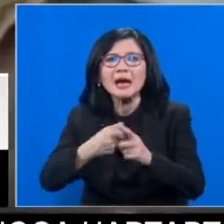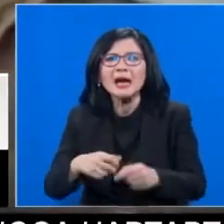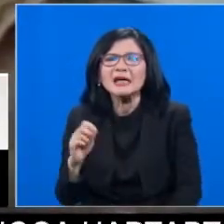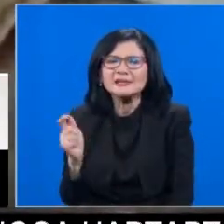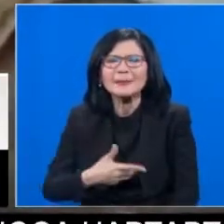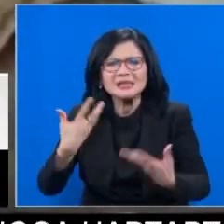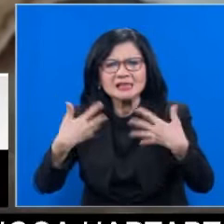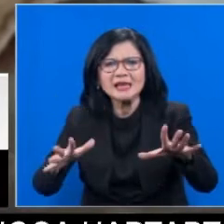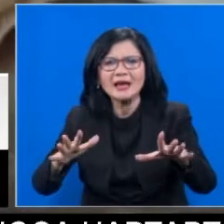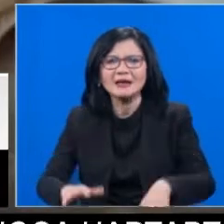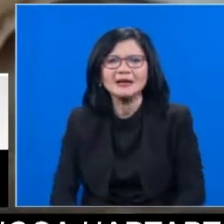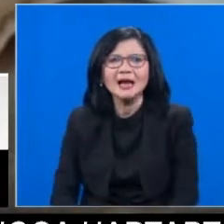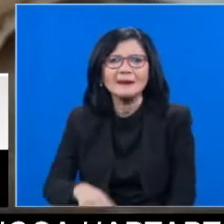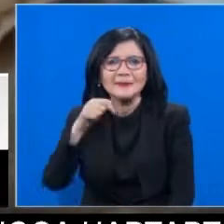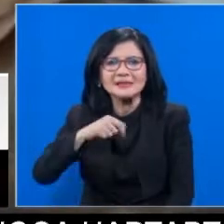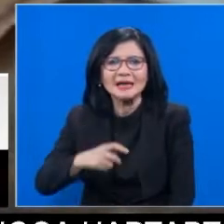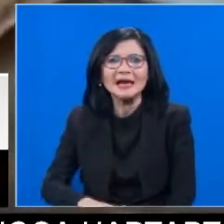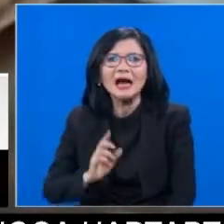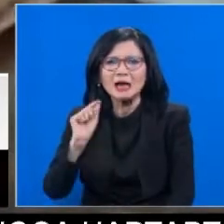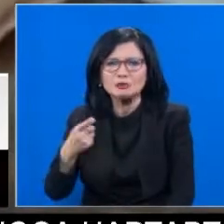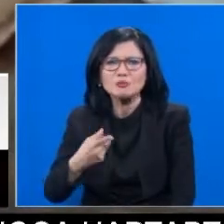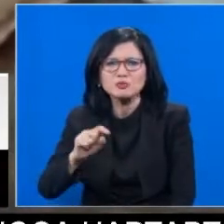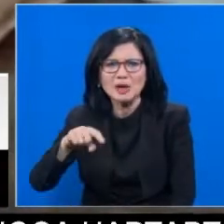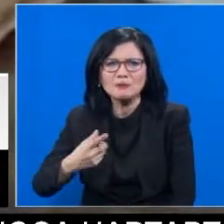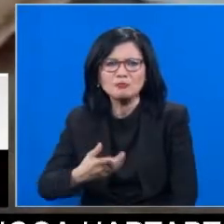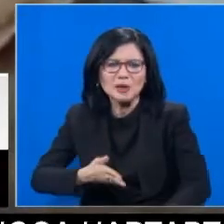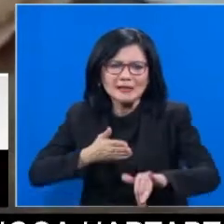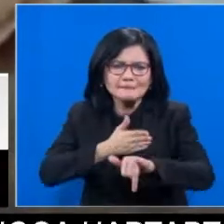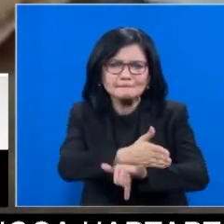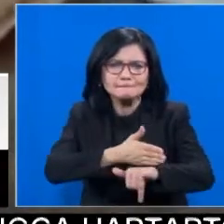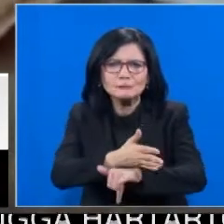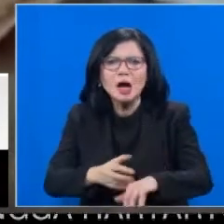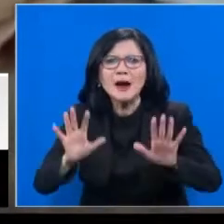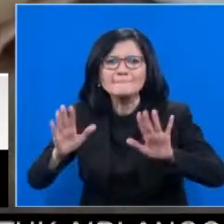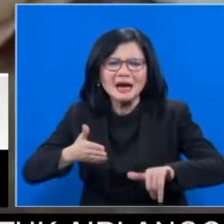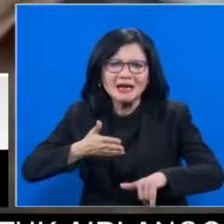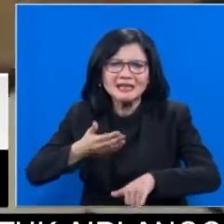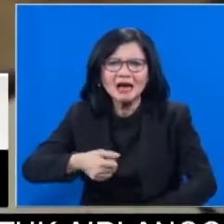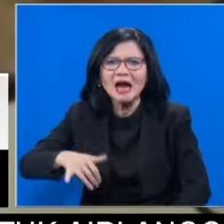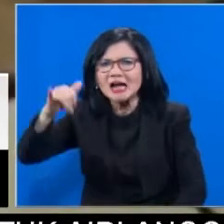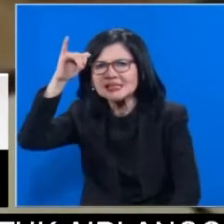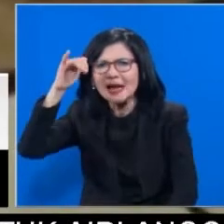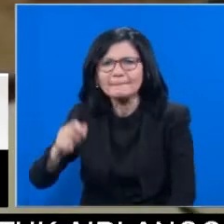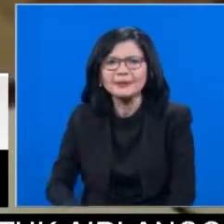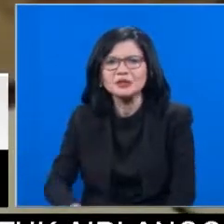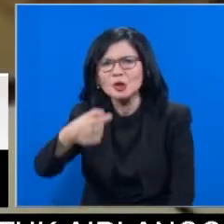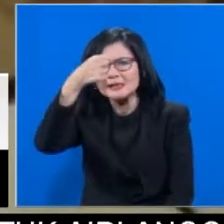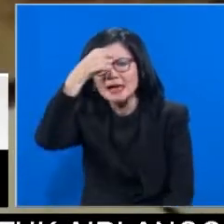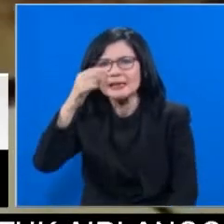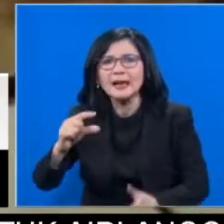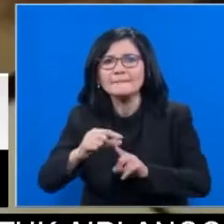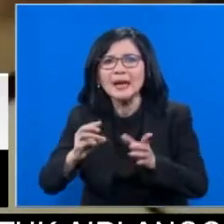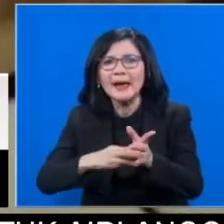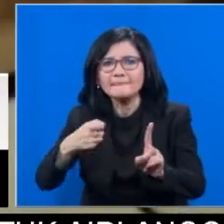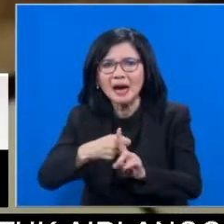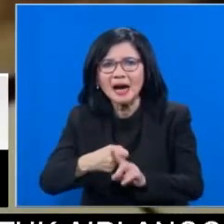teratasi, apalagi momen Hari Raya Idul Adha segera tiba. Seperti diketahui, puluhan sapi di Kabupaten Tasikmalaya terjangkit penyakit mulut dan kuku